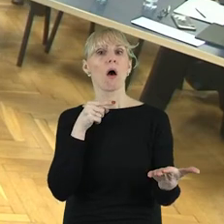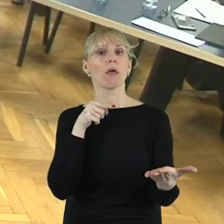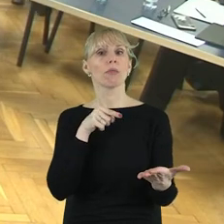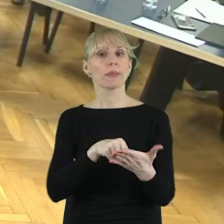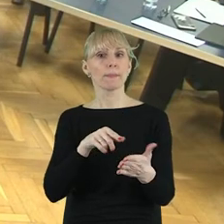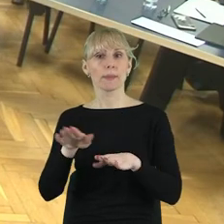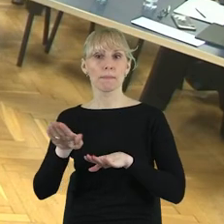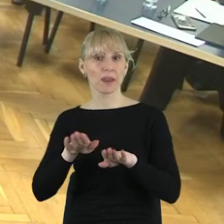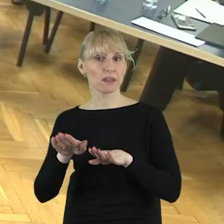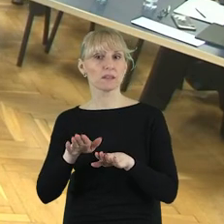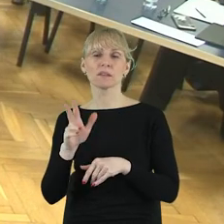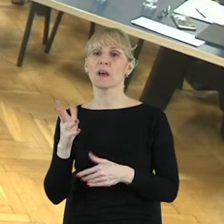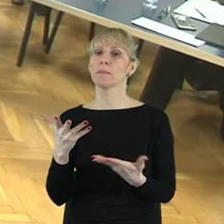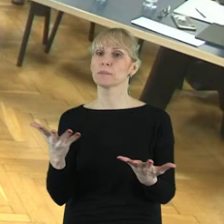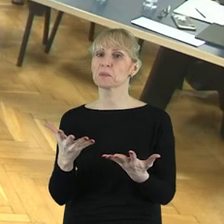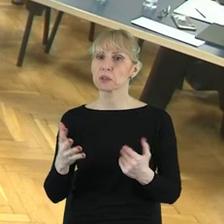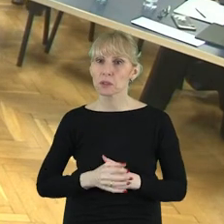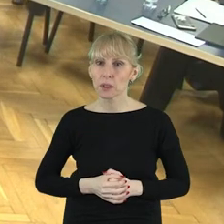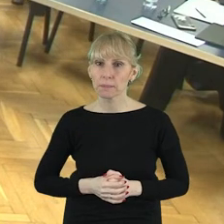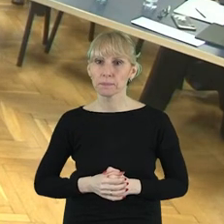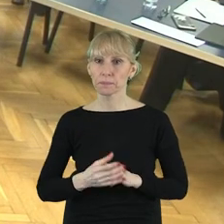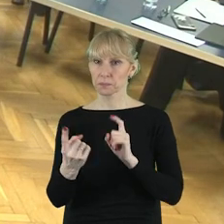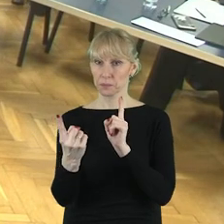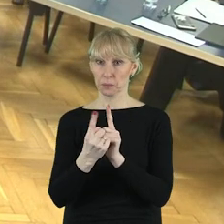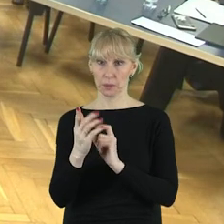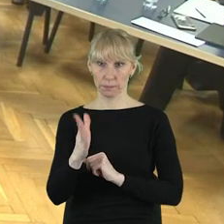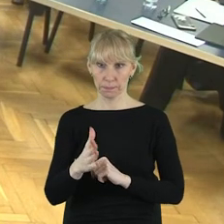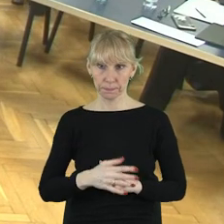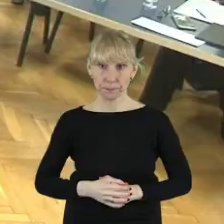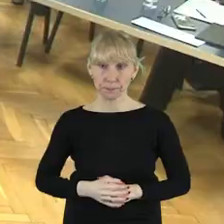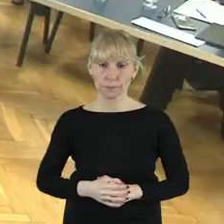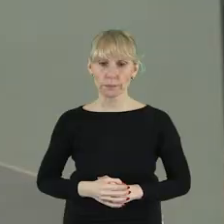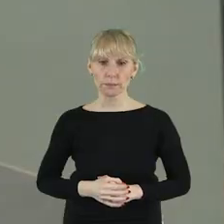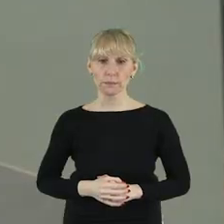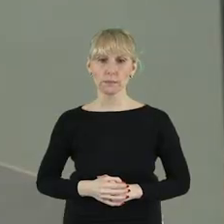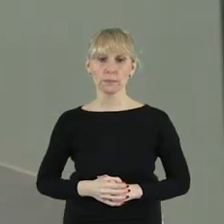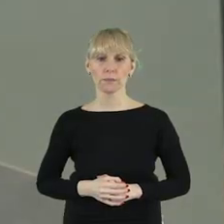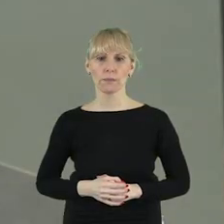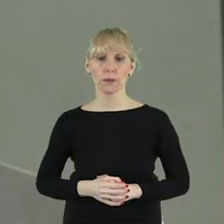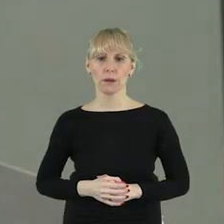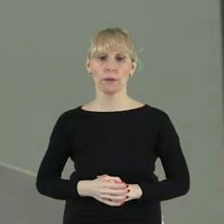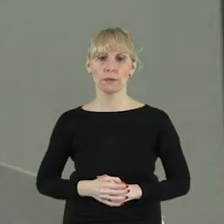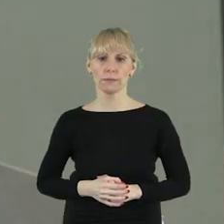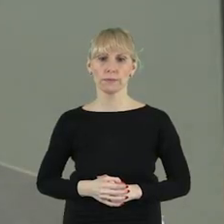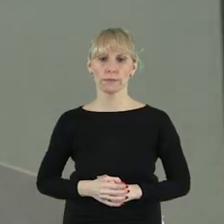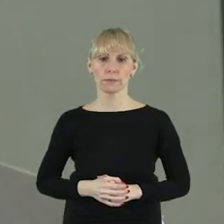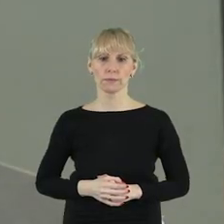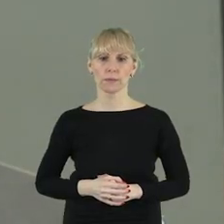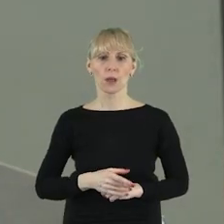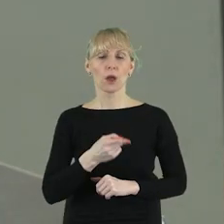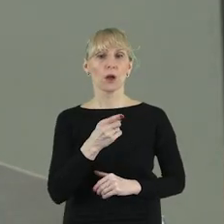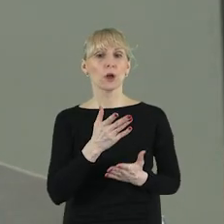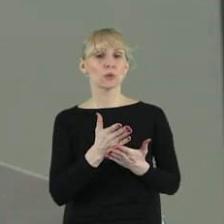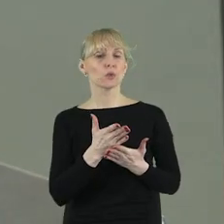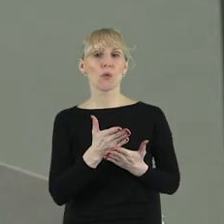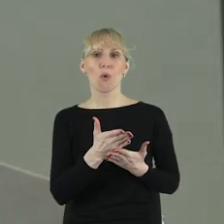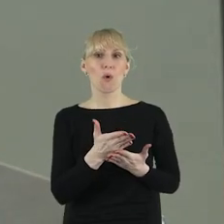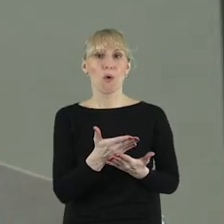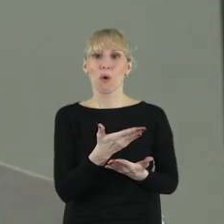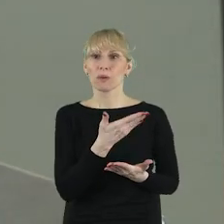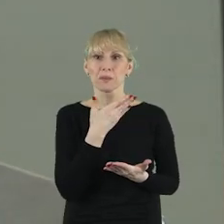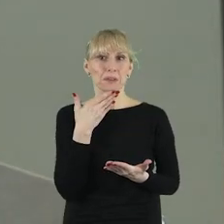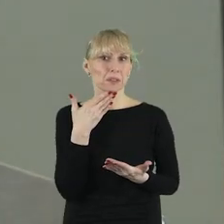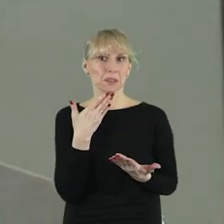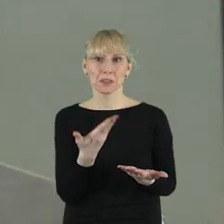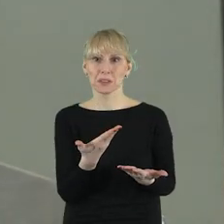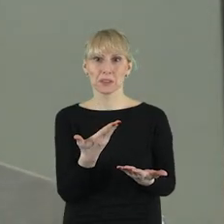tych spotkań. Szanowni Państwo, to są pytania, jak Państwo widzicie, czy słyszycie, do bólu merytoryczne. Tu